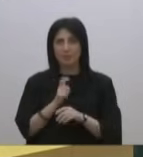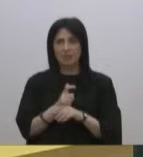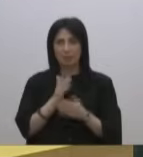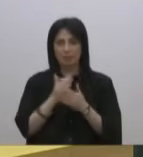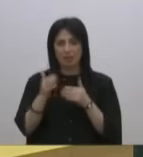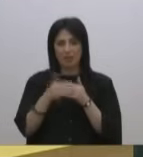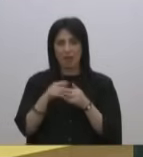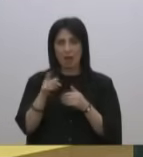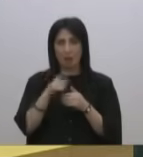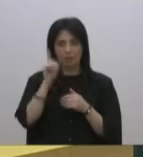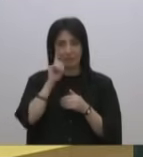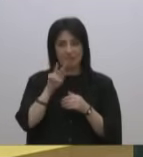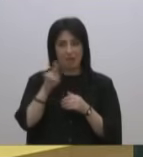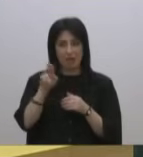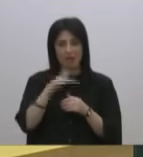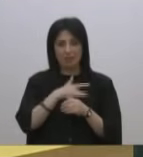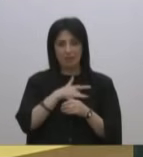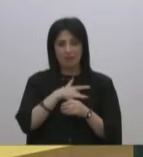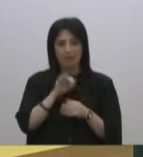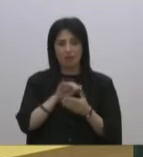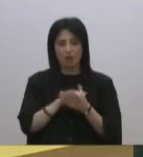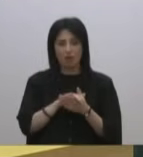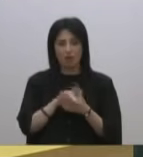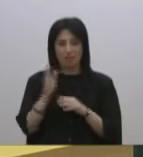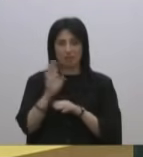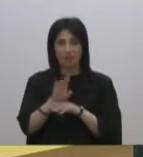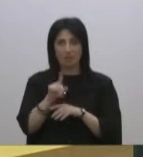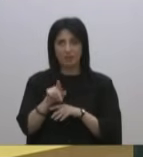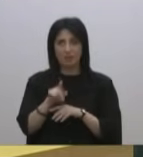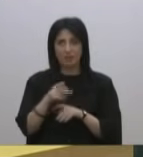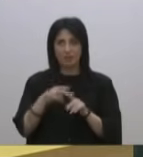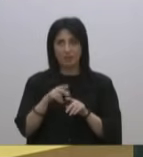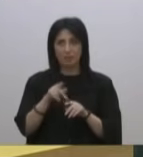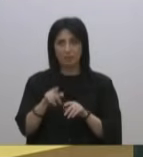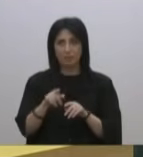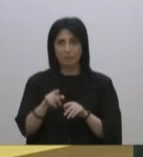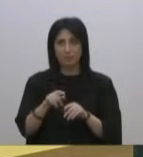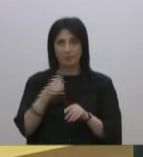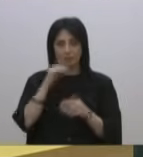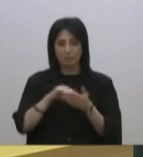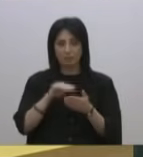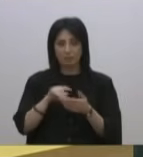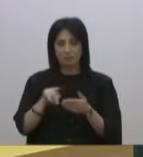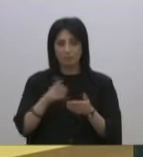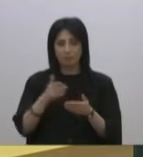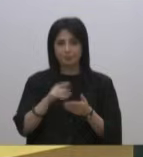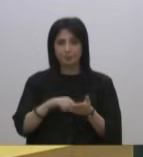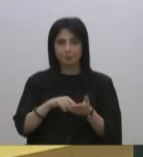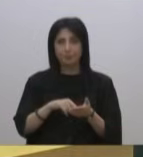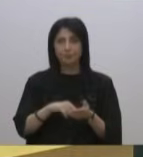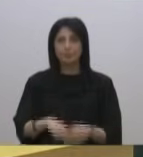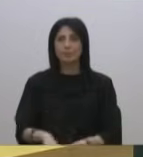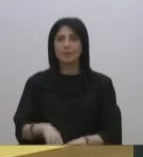არის დაახლოებული ისრაელთან და ევროკავშირის დირექტივის იმ დაინიცირებულ დირექტივასთან, რომელიც